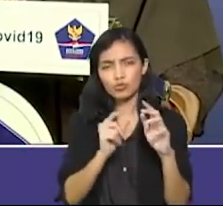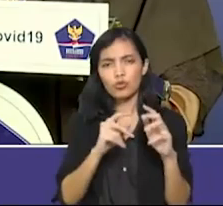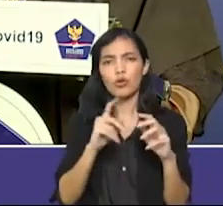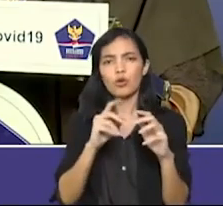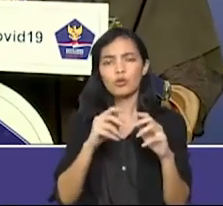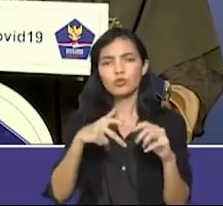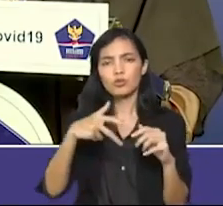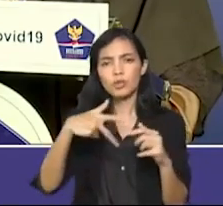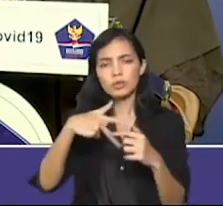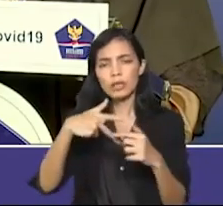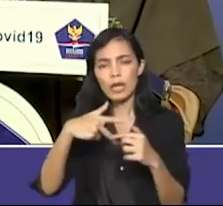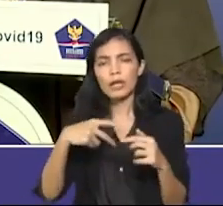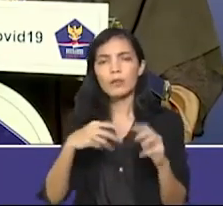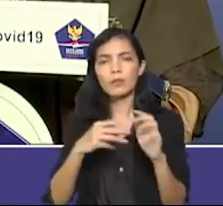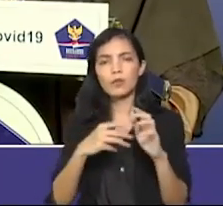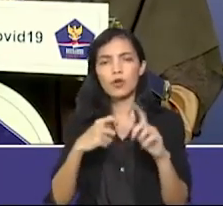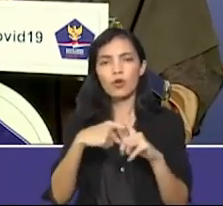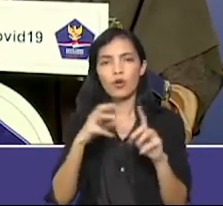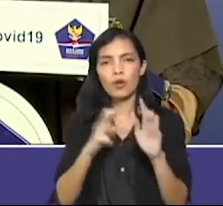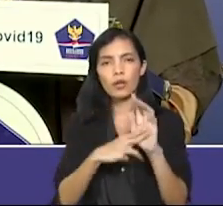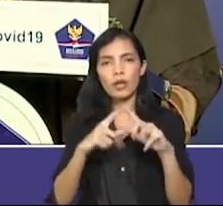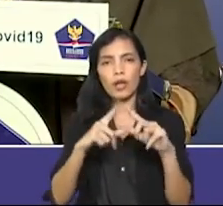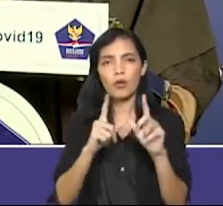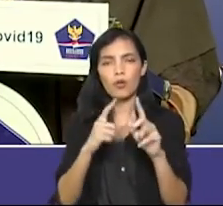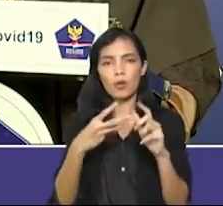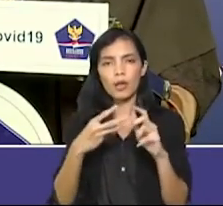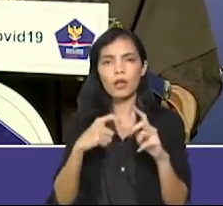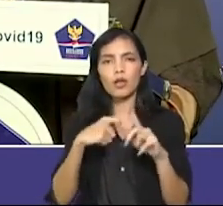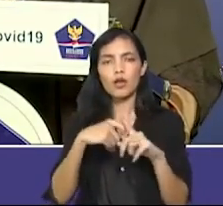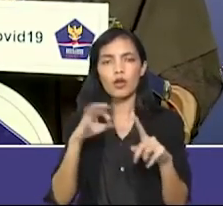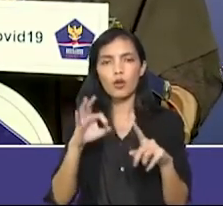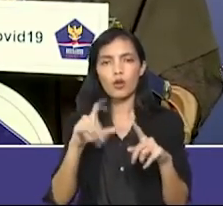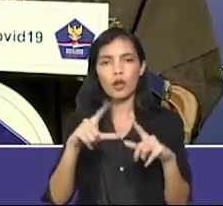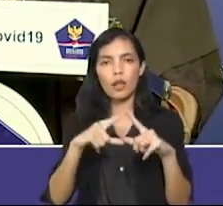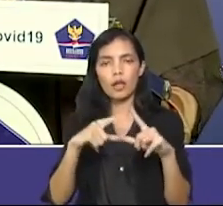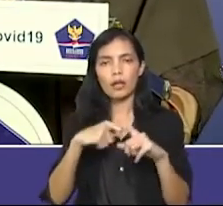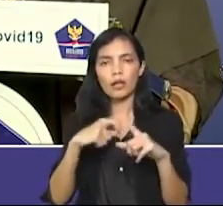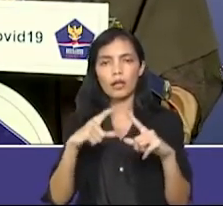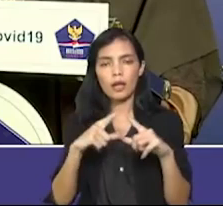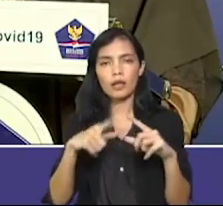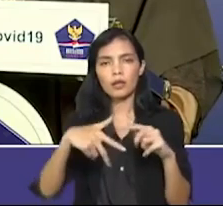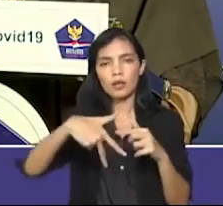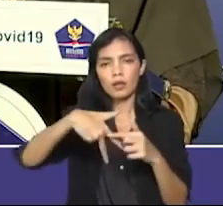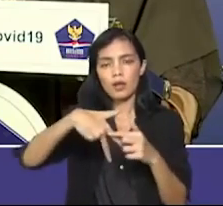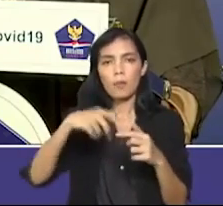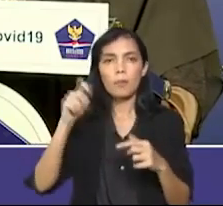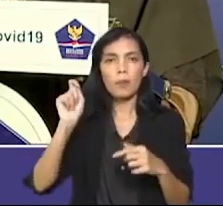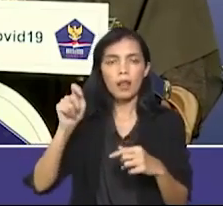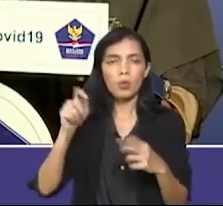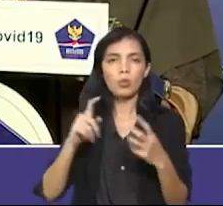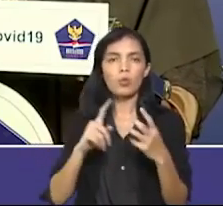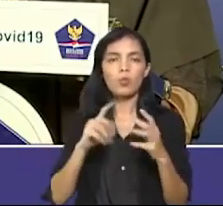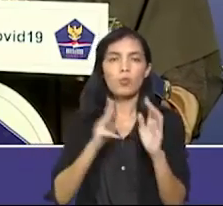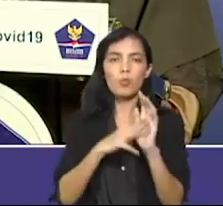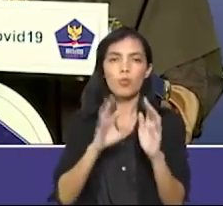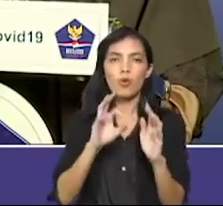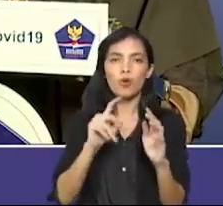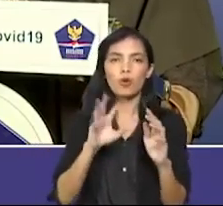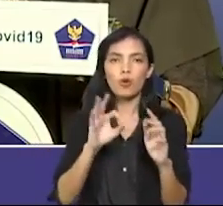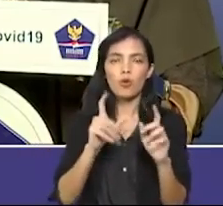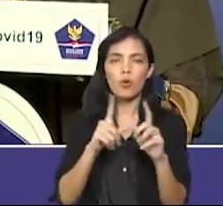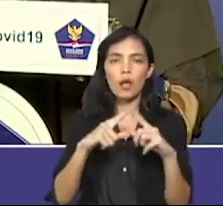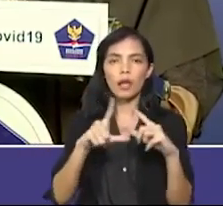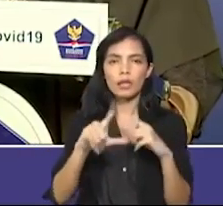Konawe Kolaka Provinsi Sulawesi Tengah Kota Palu Morowali Sigi